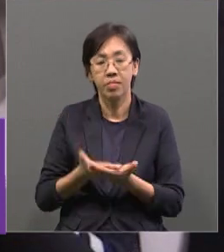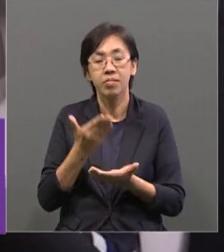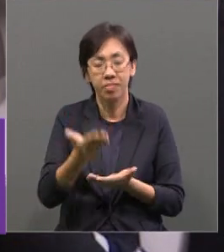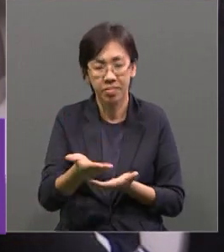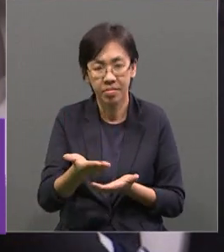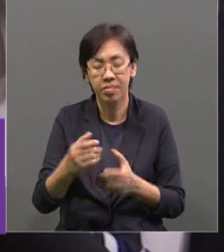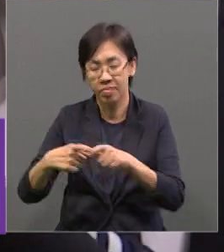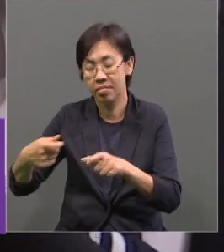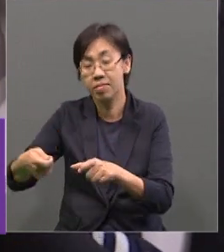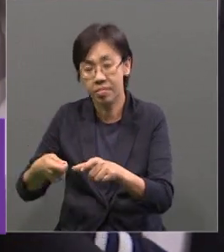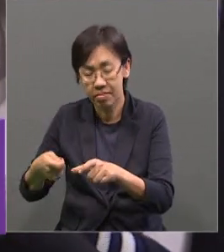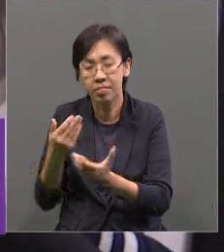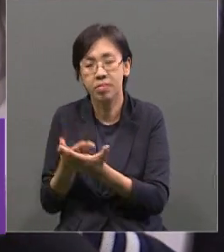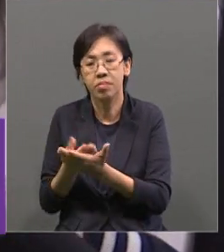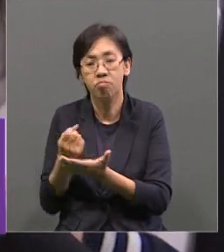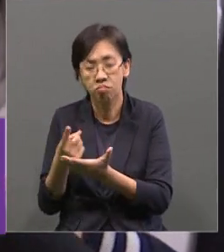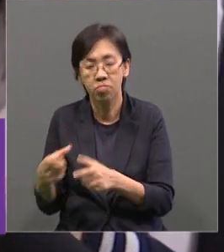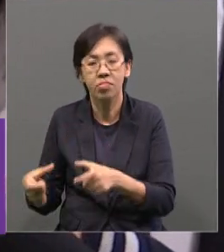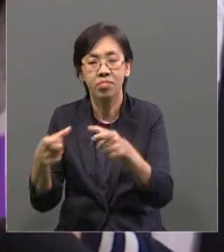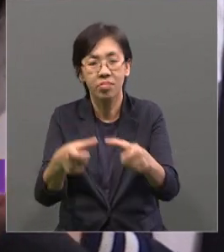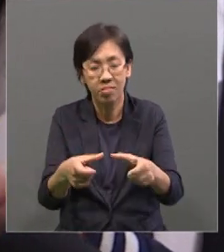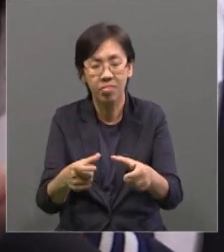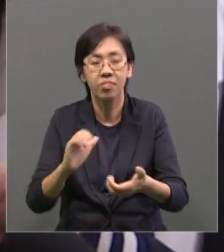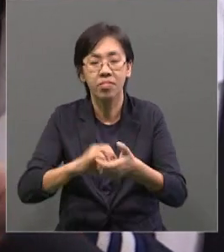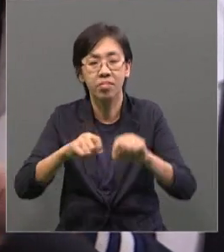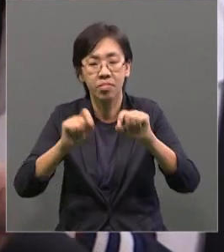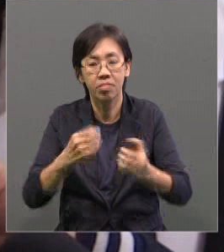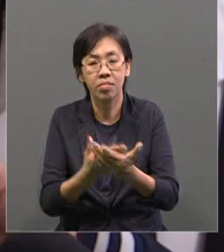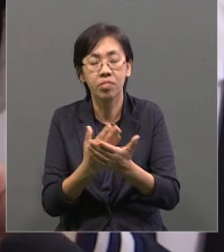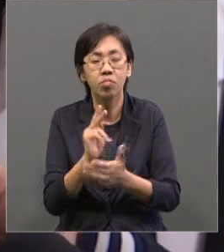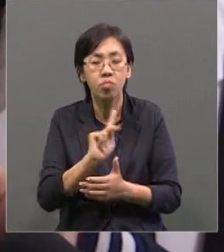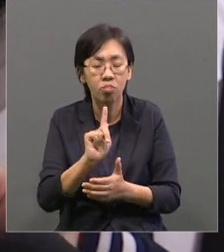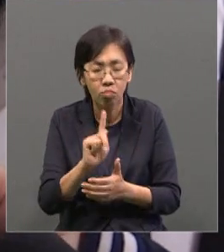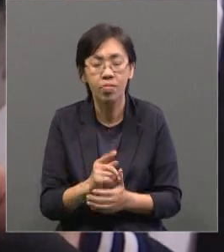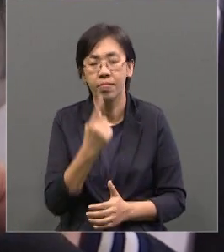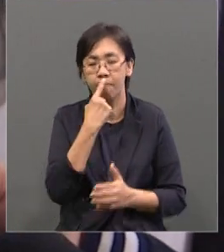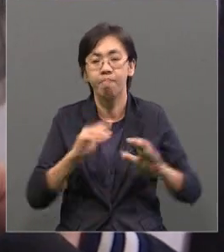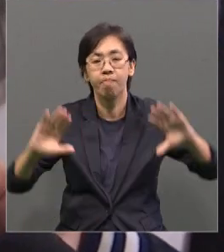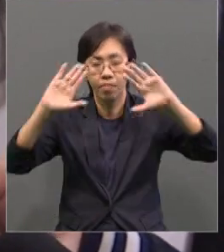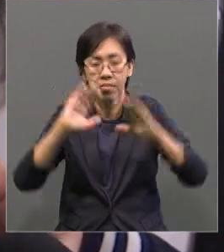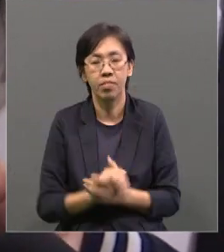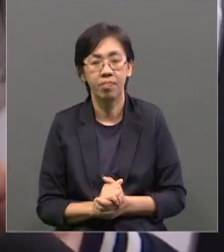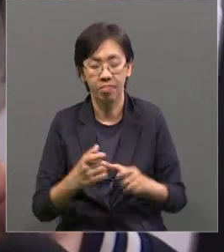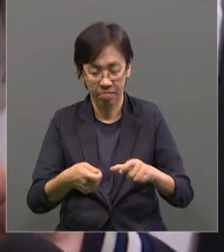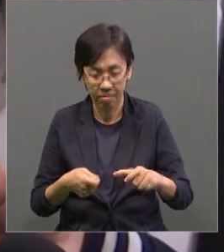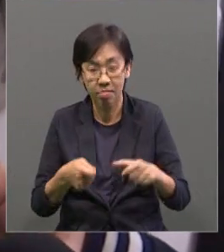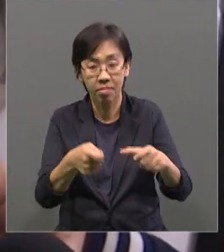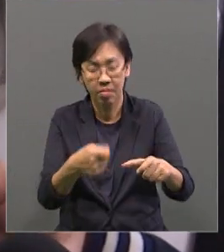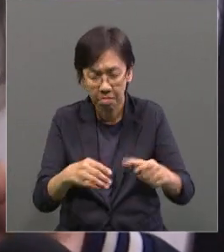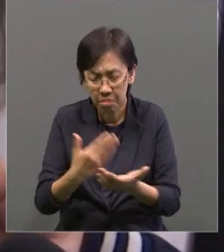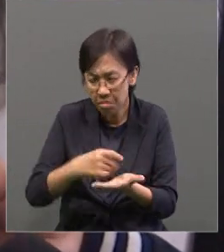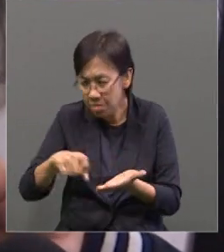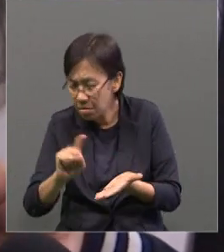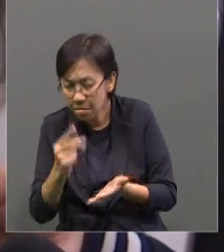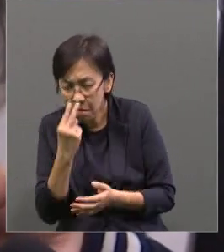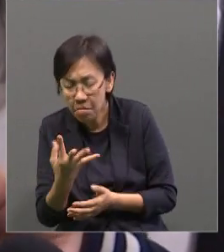เช็คเพื่อไปปล่อยสัมพันธุ์สัญญาณเงินกู้ให้กับกองสลากภัตครับผมแต่ใช่แต่ที่เนี่ยพอเราจ่ายเป็นเชฟเนี่ยมันไม่เห็นที่มา